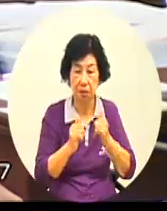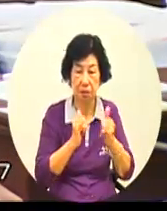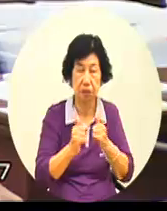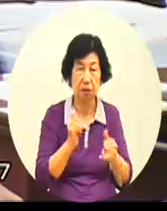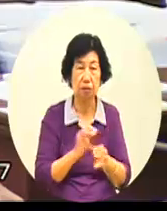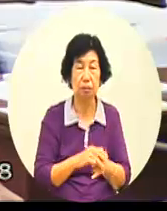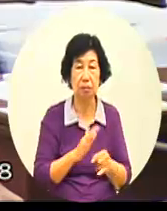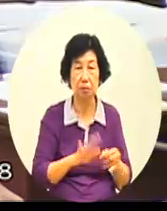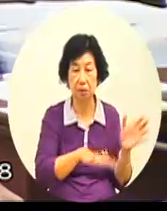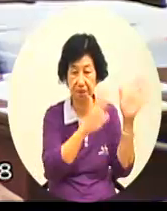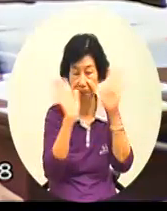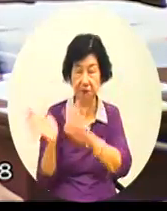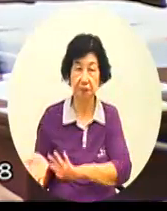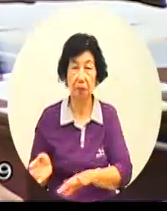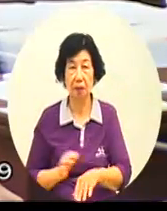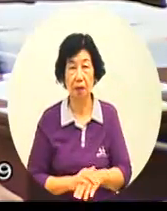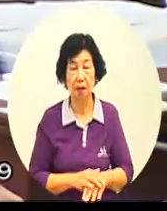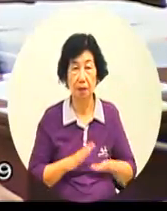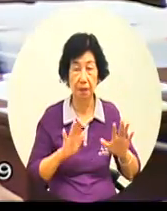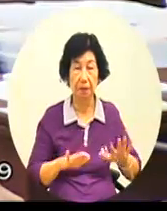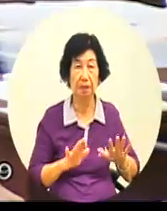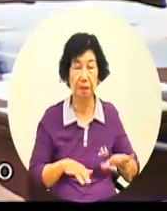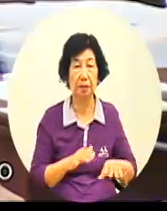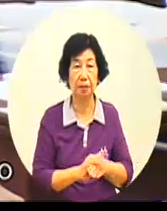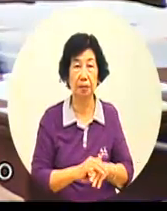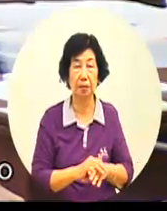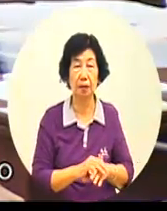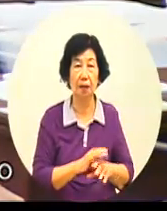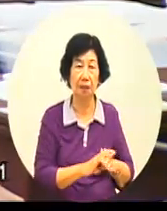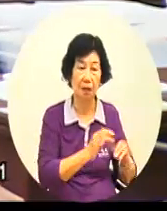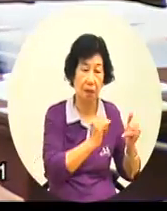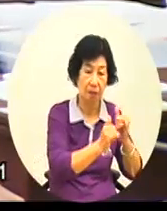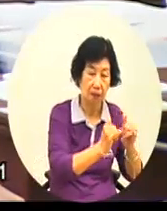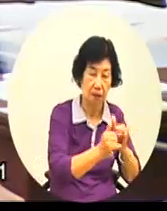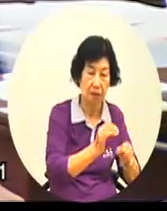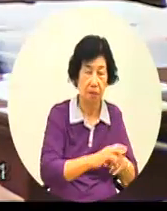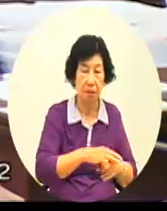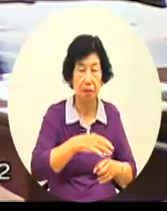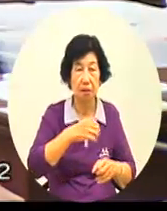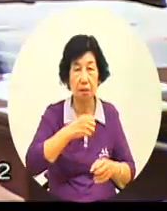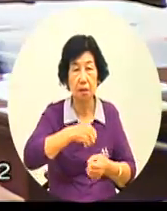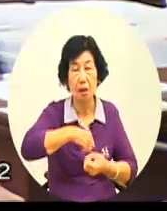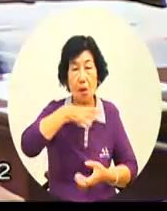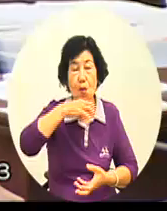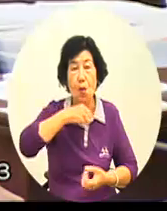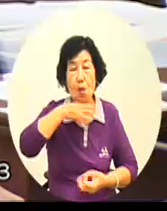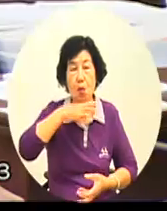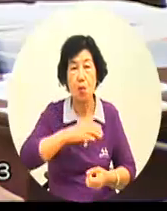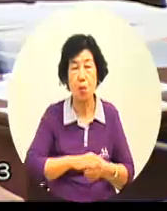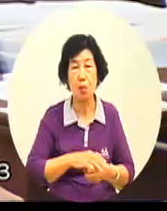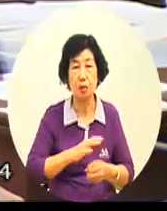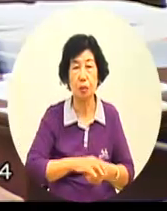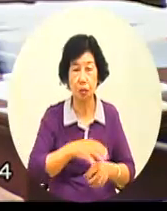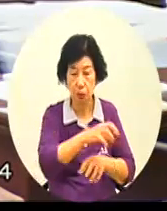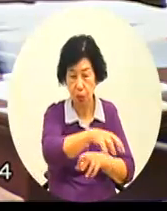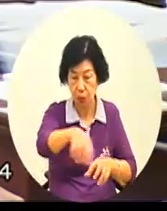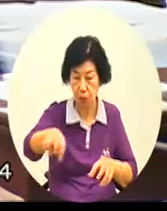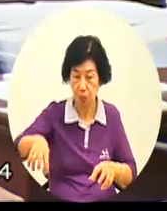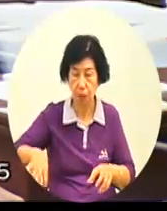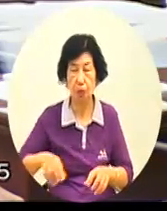态。跟现在的人口的这个年龄的分布，长照的现象